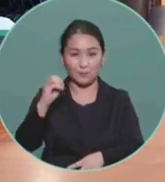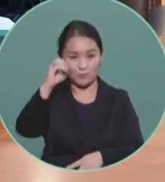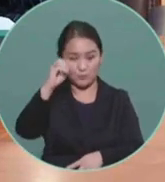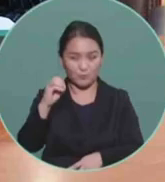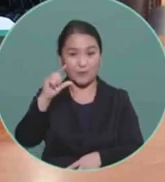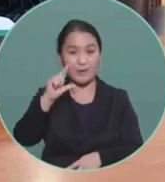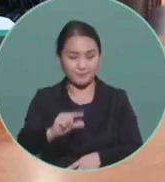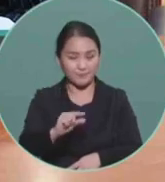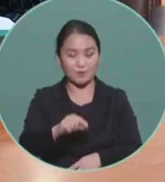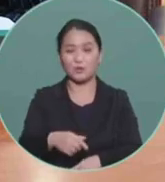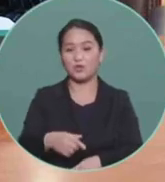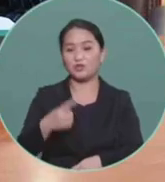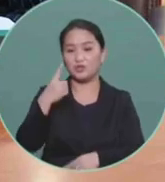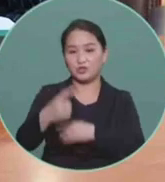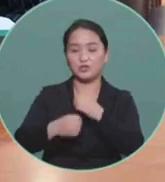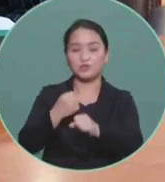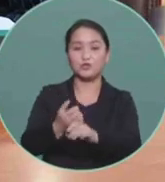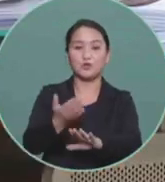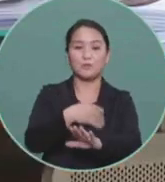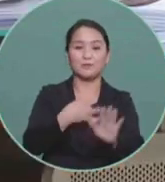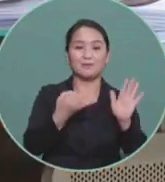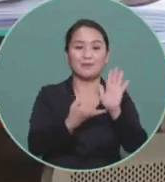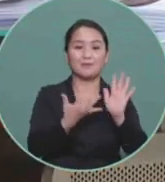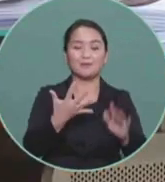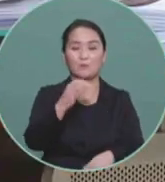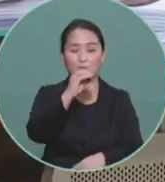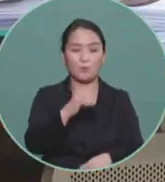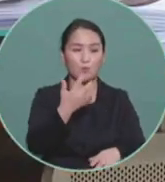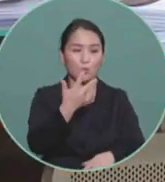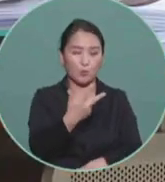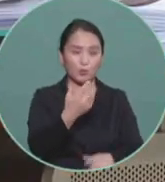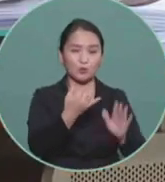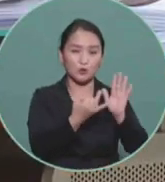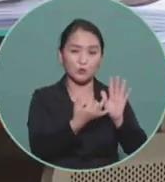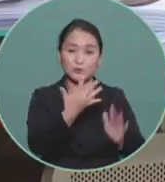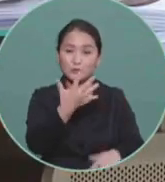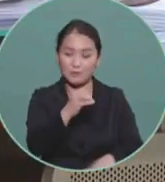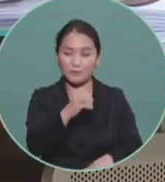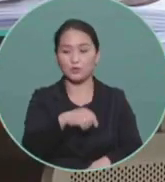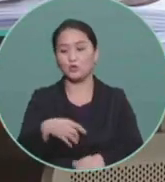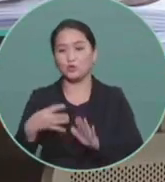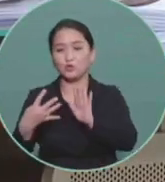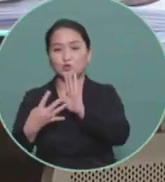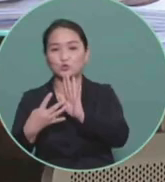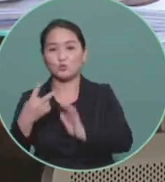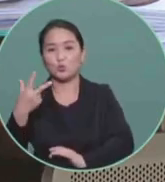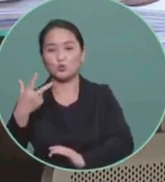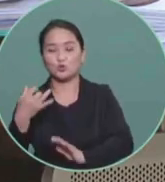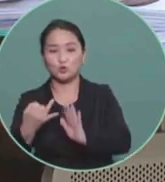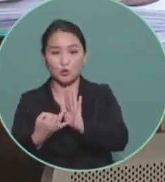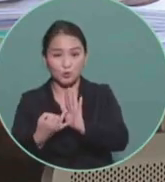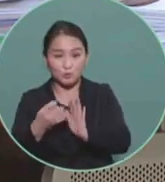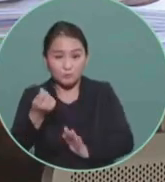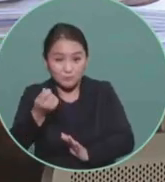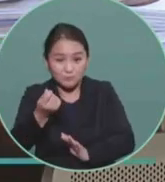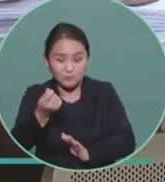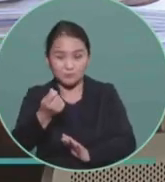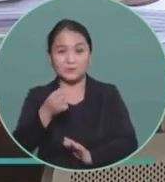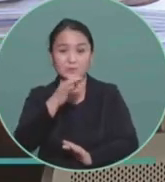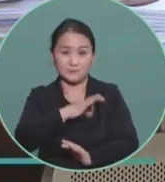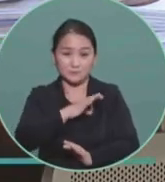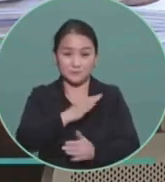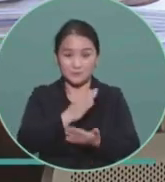бол 75%-аар хямдруулсан. 3750 дөрөгний төлшөж 937 төгрөгөөр авч